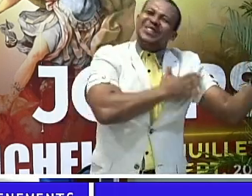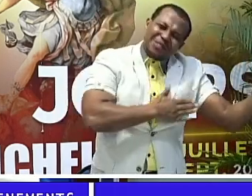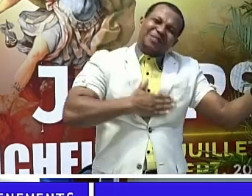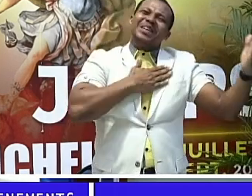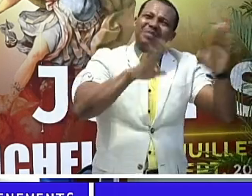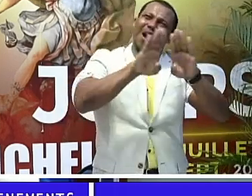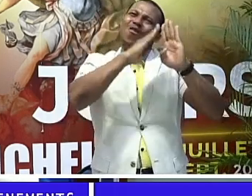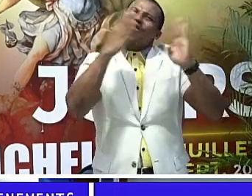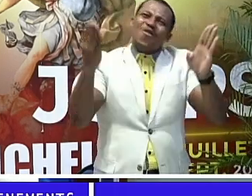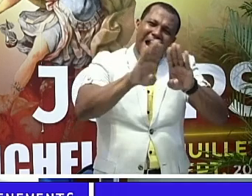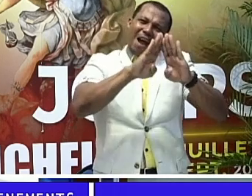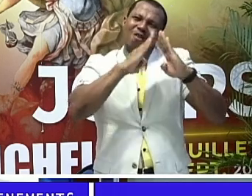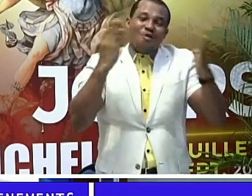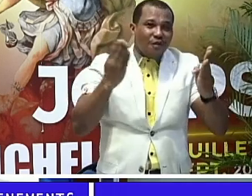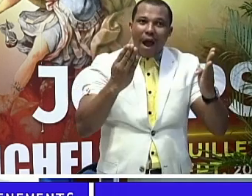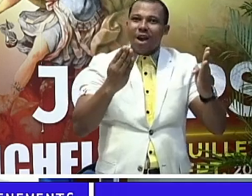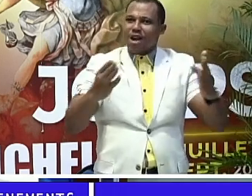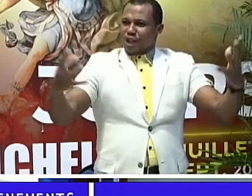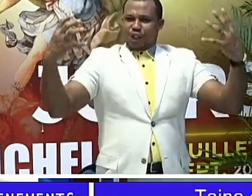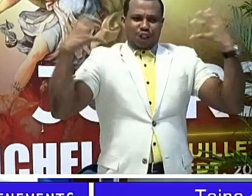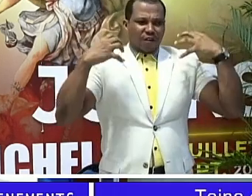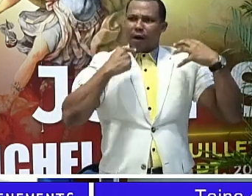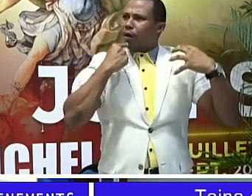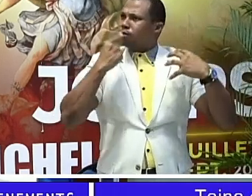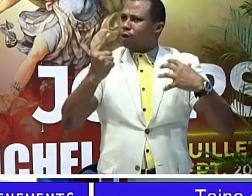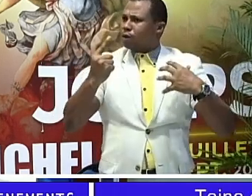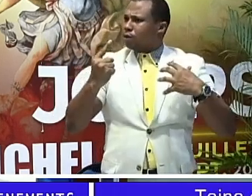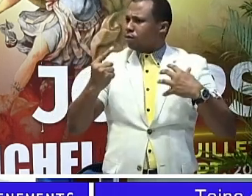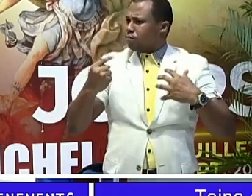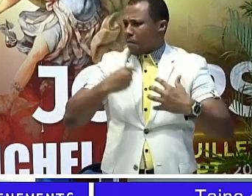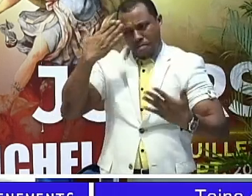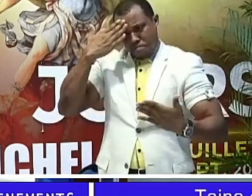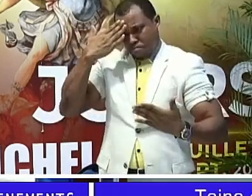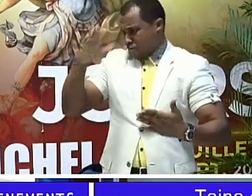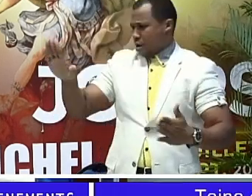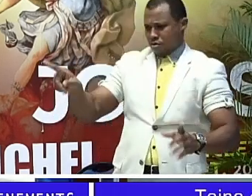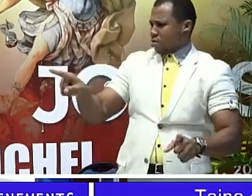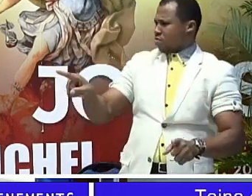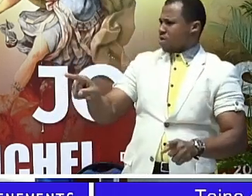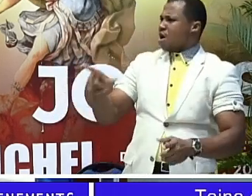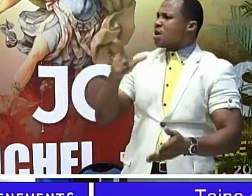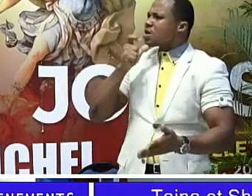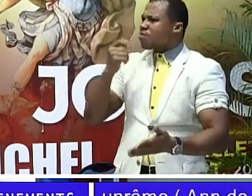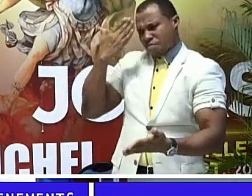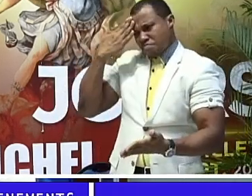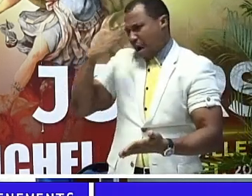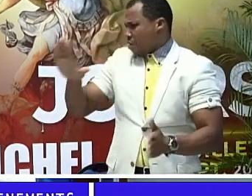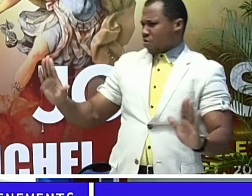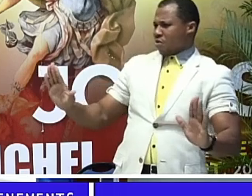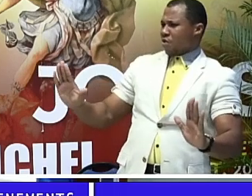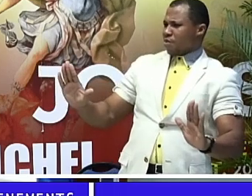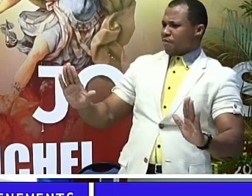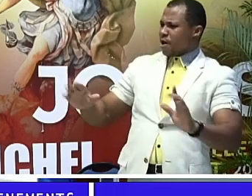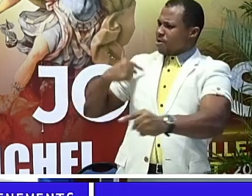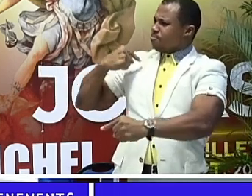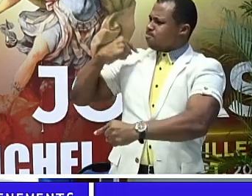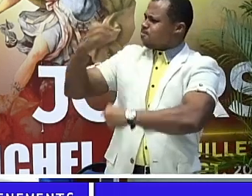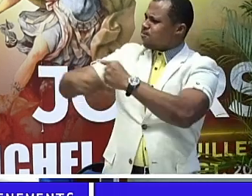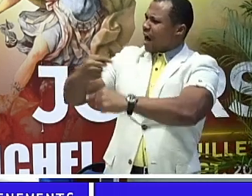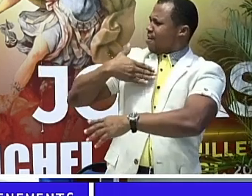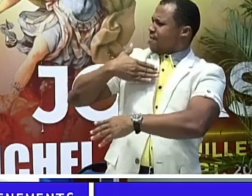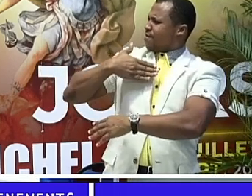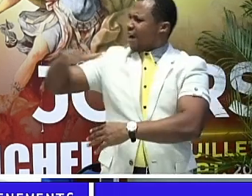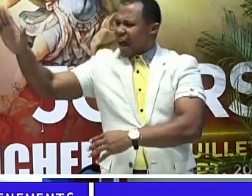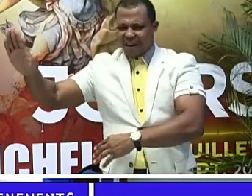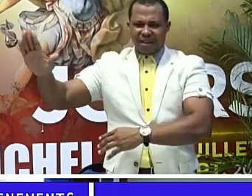ouvre-nous », il vous répondra, « Je ne sais pas d'où vous êtes. » Allez,